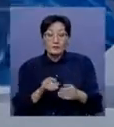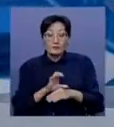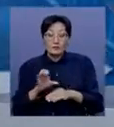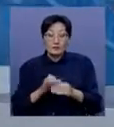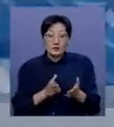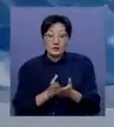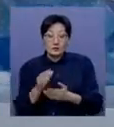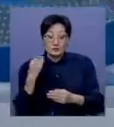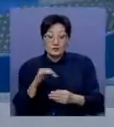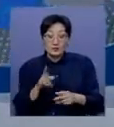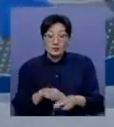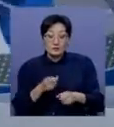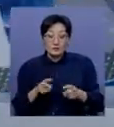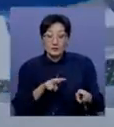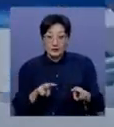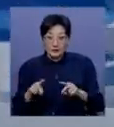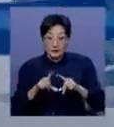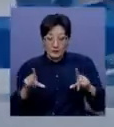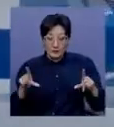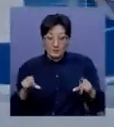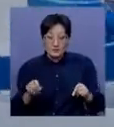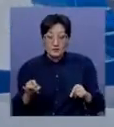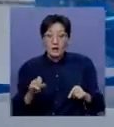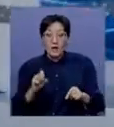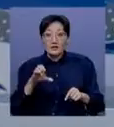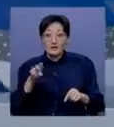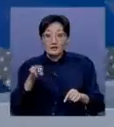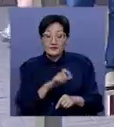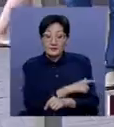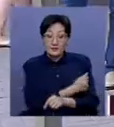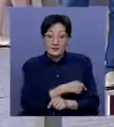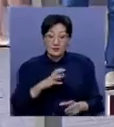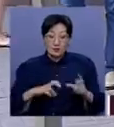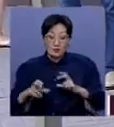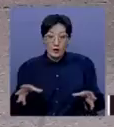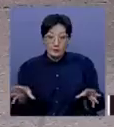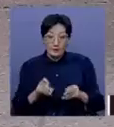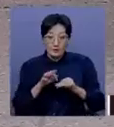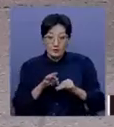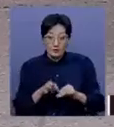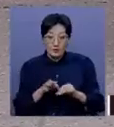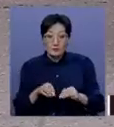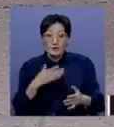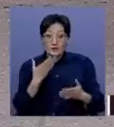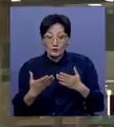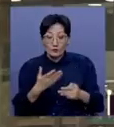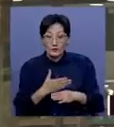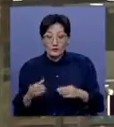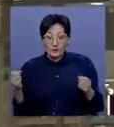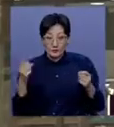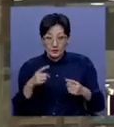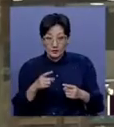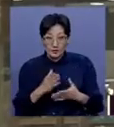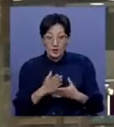қызметтердің сапасы мен қауіпсіздігін бақылау департаменті мен Асфендияров медициналық университеті бірлесіп жүргізген сауалнамадан кейін белгілі